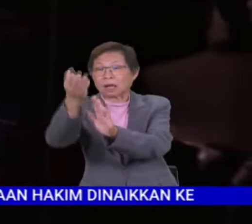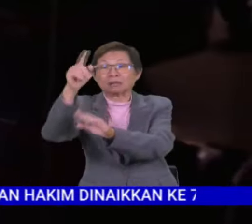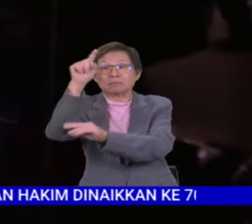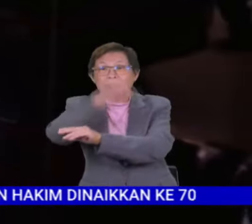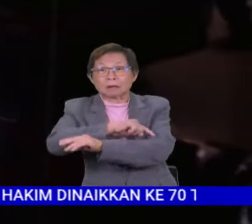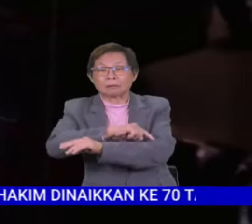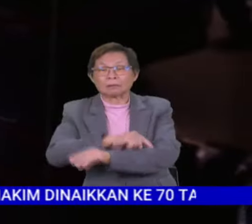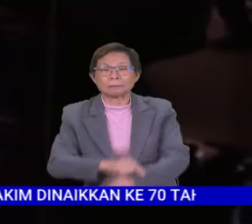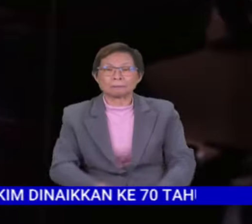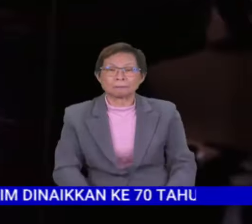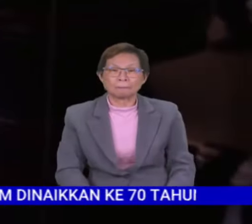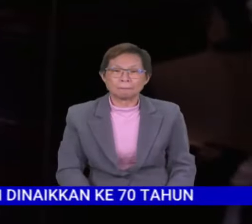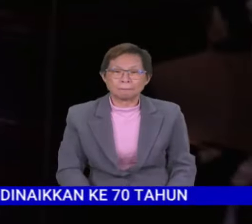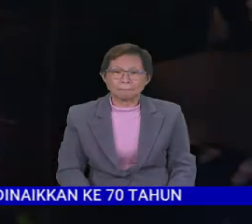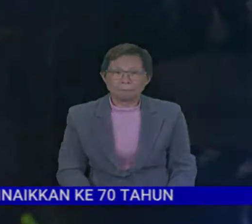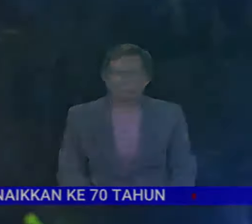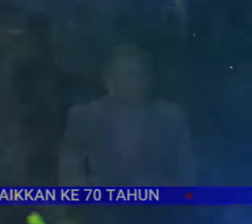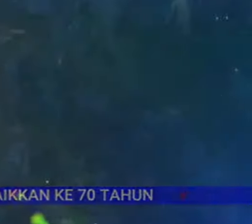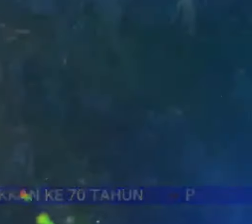ketara.